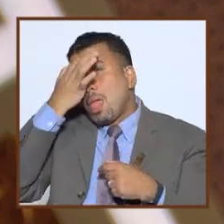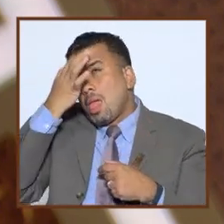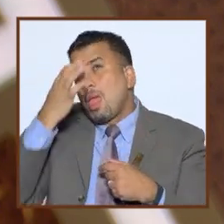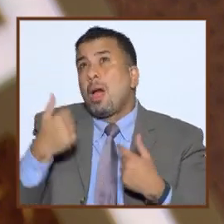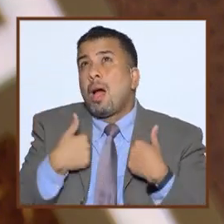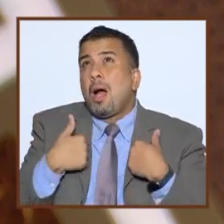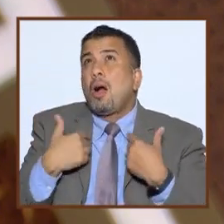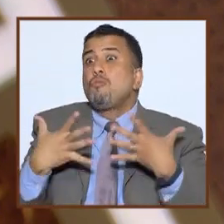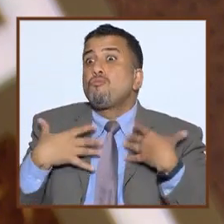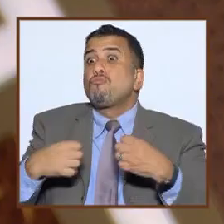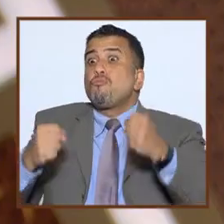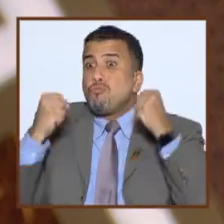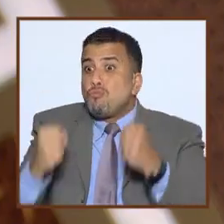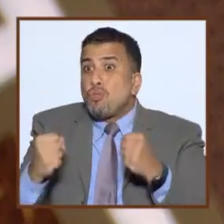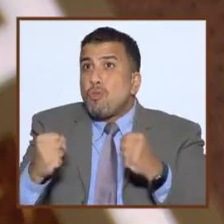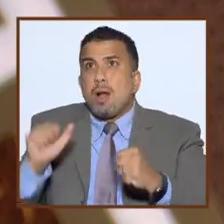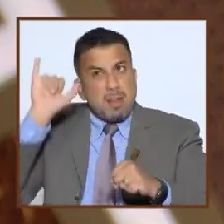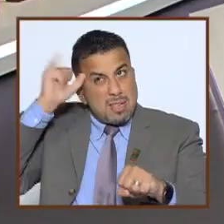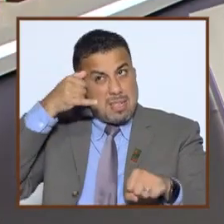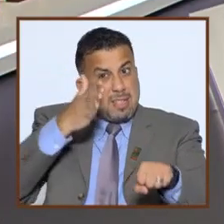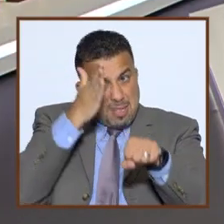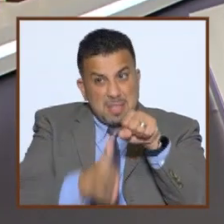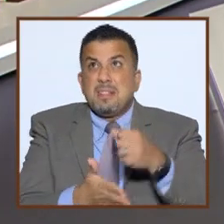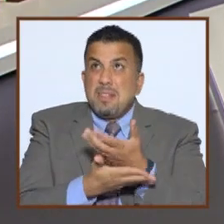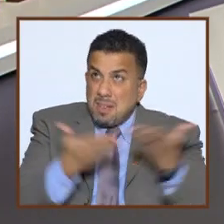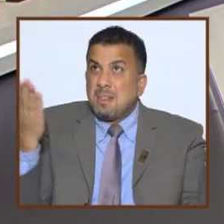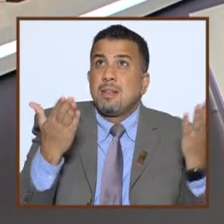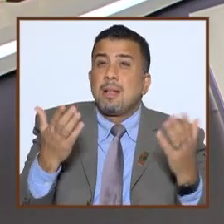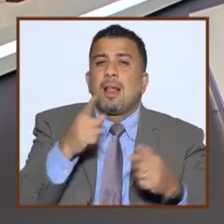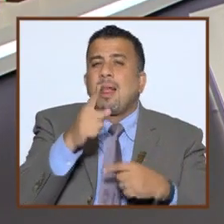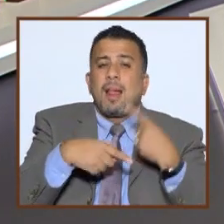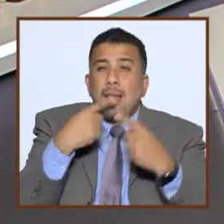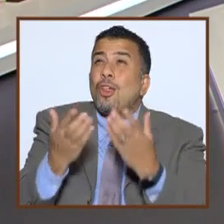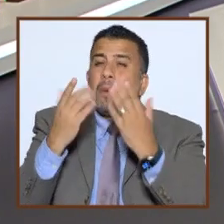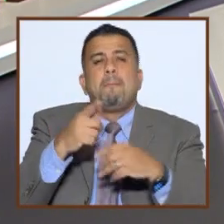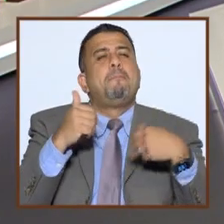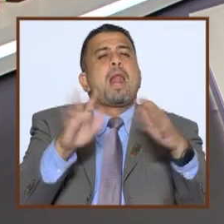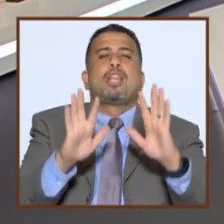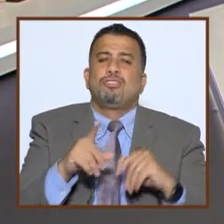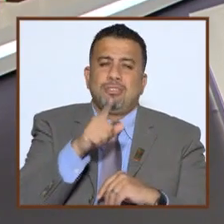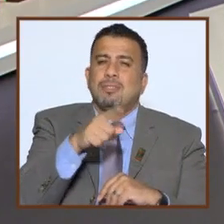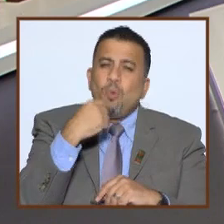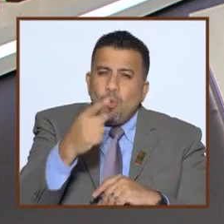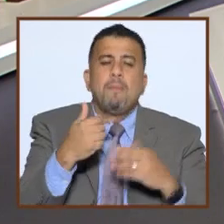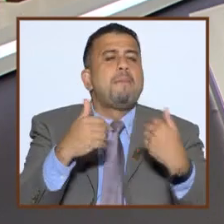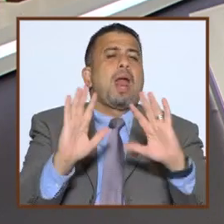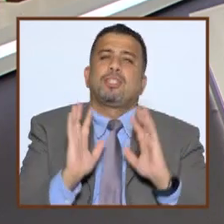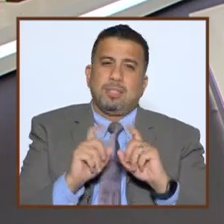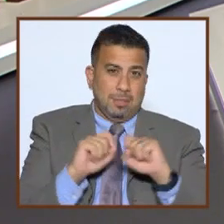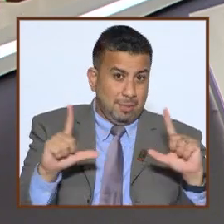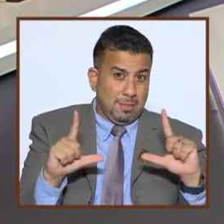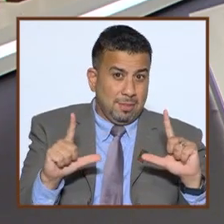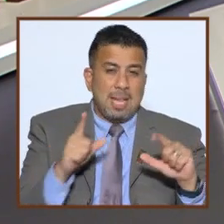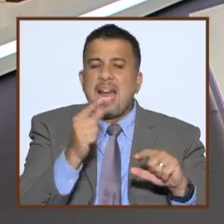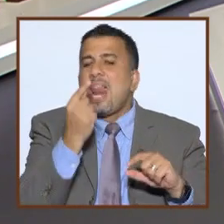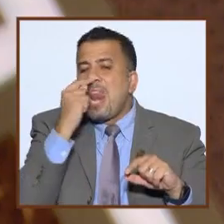من النظر بارك الله فيك حنان تسال عن اغماض العينين في الصلاه تقول يعني لاجل الخشوع ما حكم